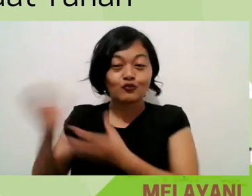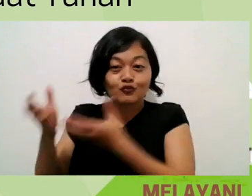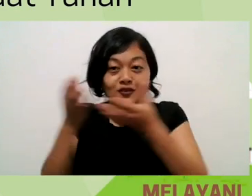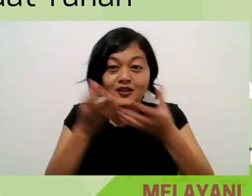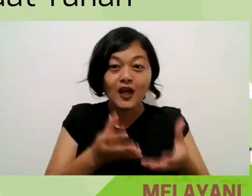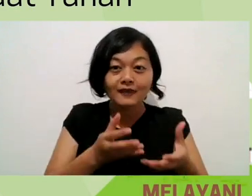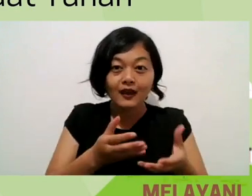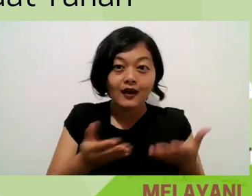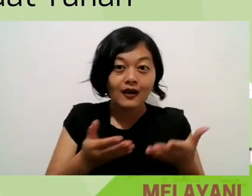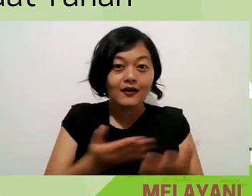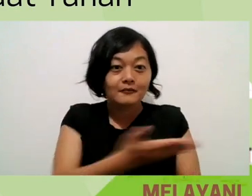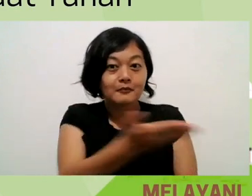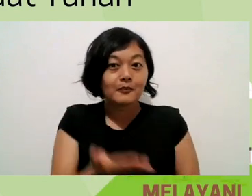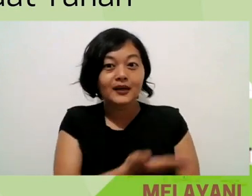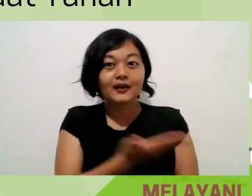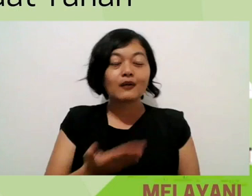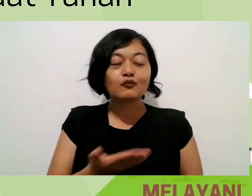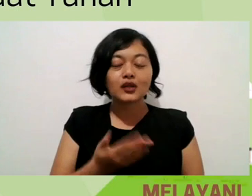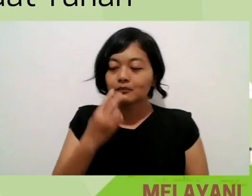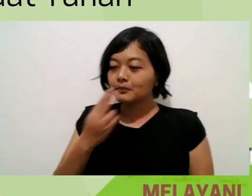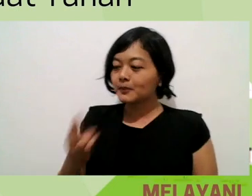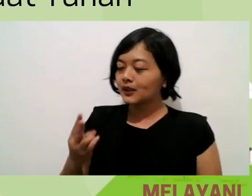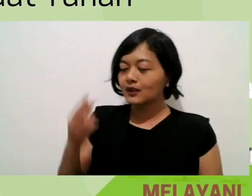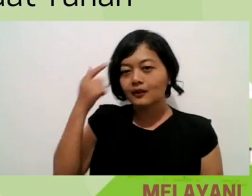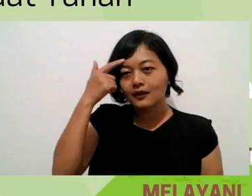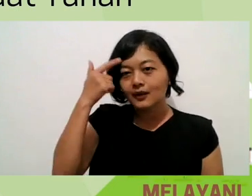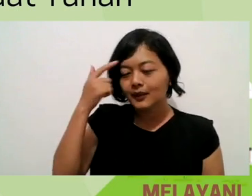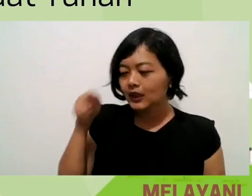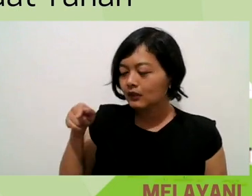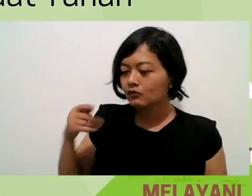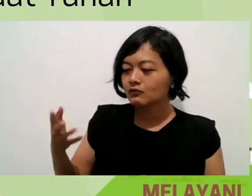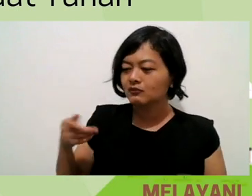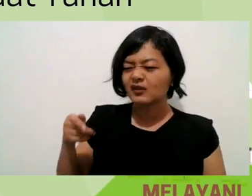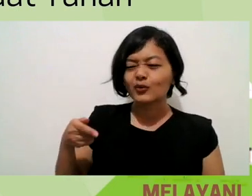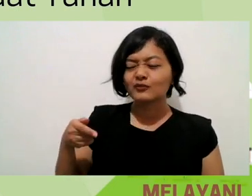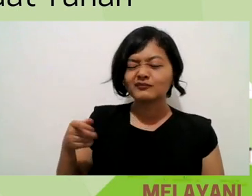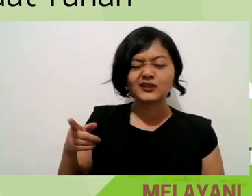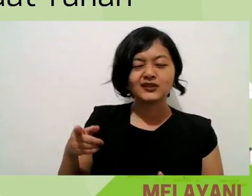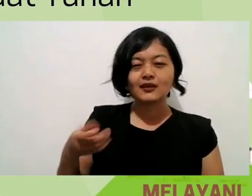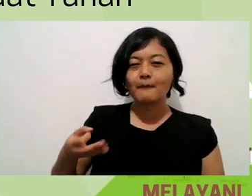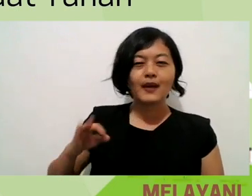biasanya orang berhenti untuk terus melakukan